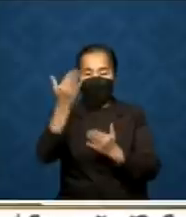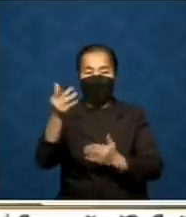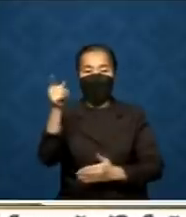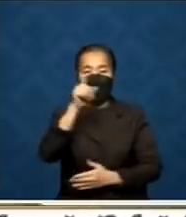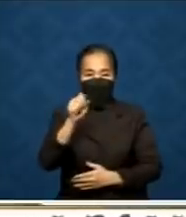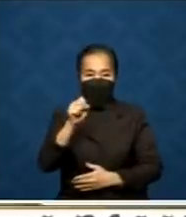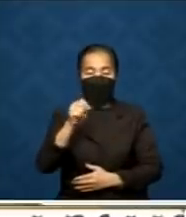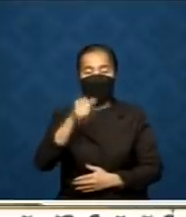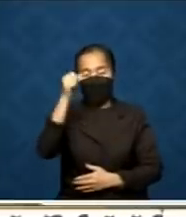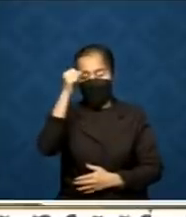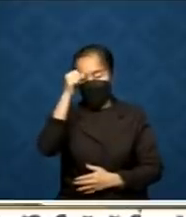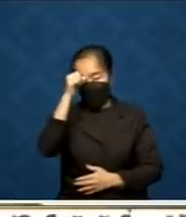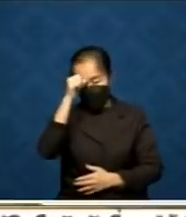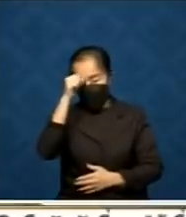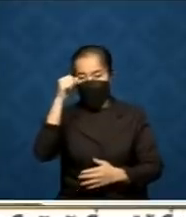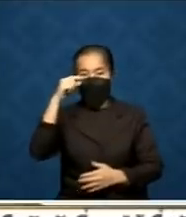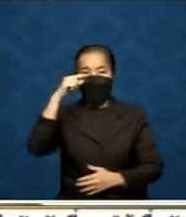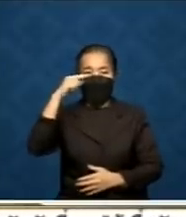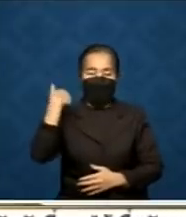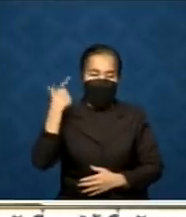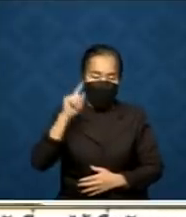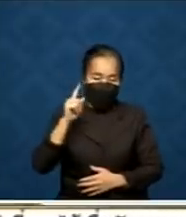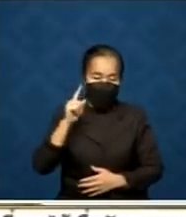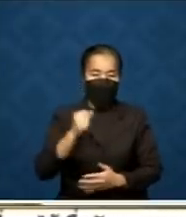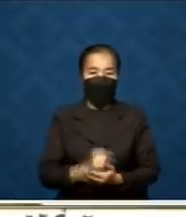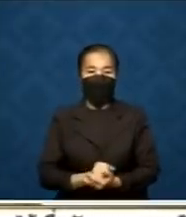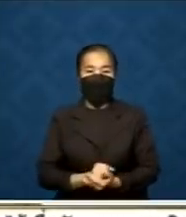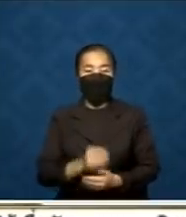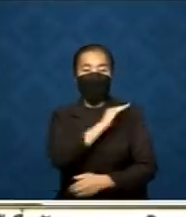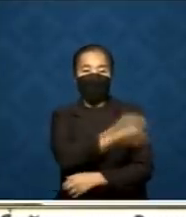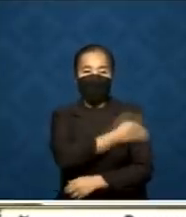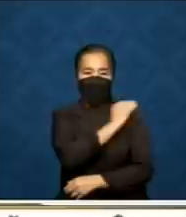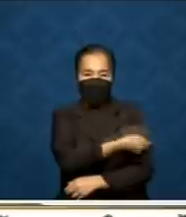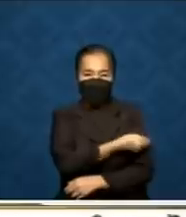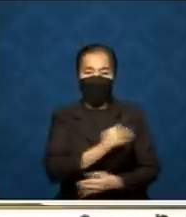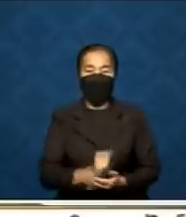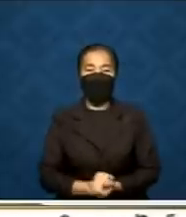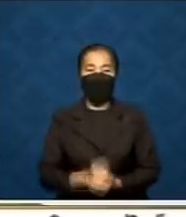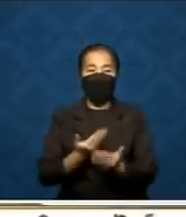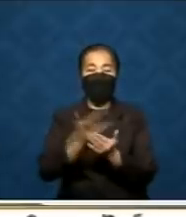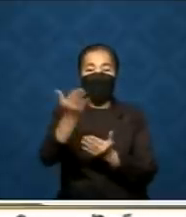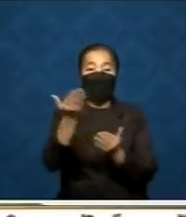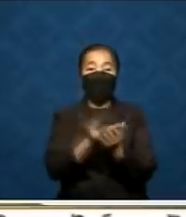ไปอินโดนีเซียอินเดียและมีประเทศใดประเทศหนึ่งฟิลิปปินส์เขาซื้อเท่าไหร่ด้วยนะครับ